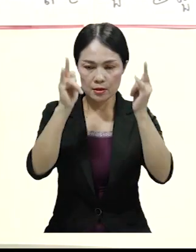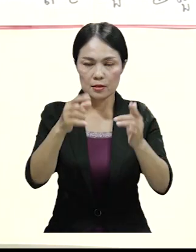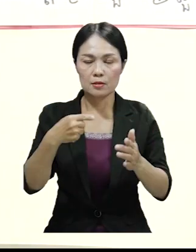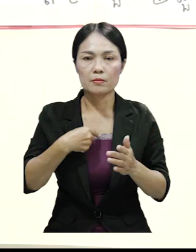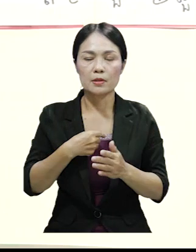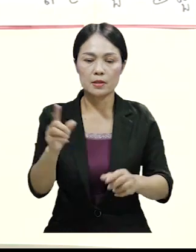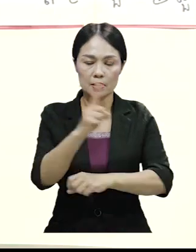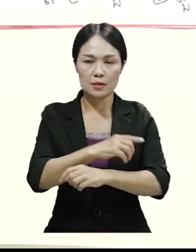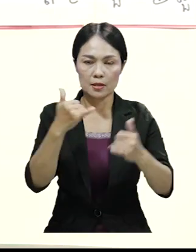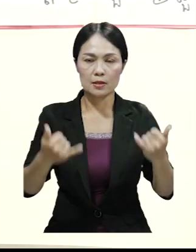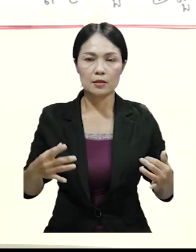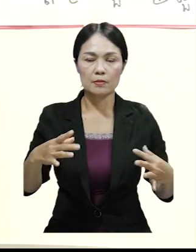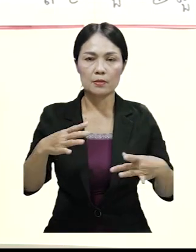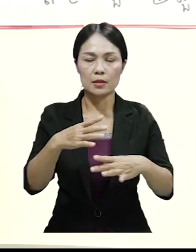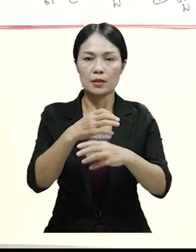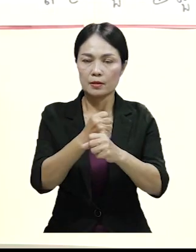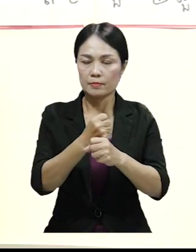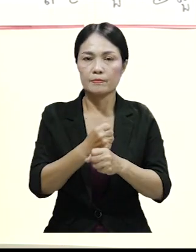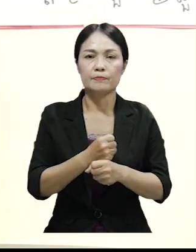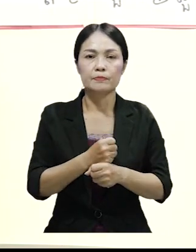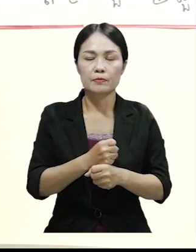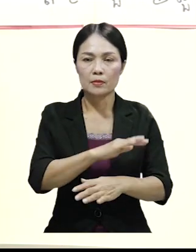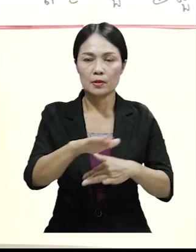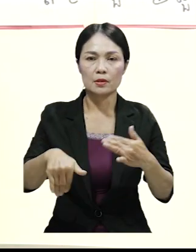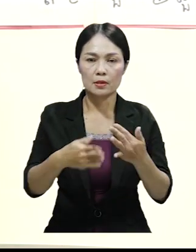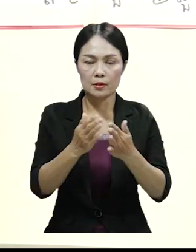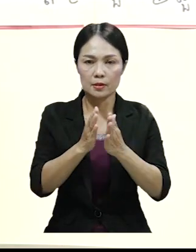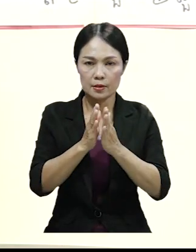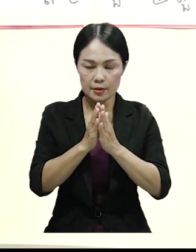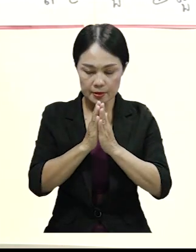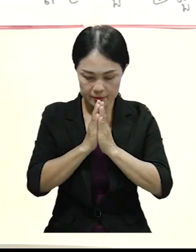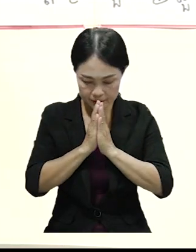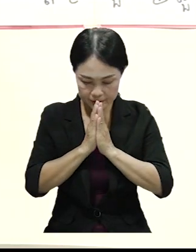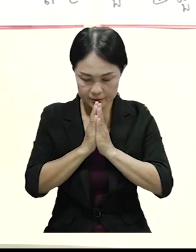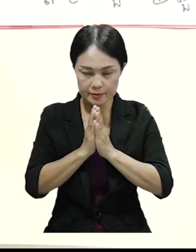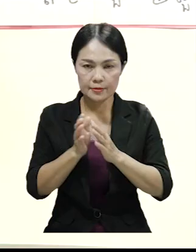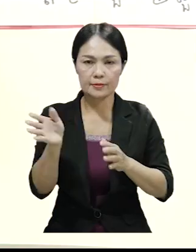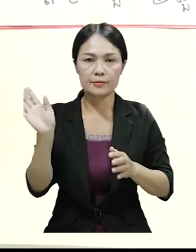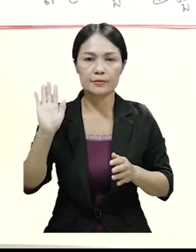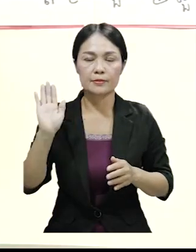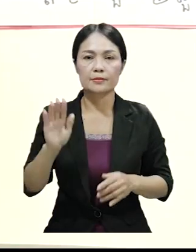ស់ខ្ញុំបាទនៅក្នុងថ្ងៃនេះសូមបញ្ចប់តែប៉ុណ្ណេះសូមអរគុណសូមគោរពលា